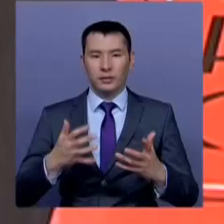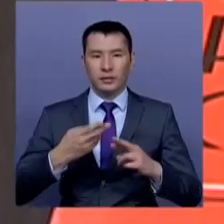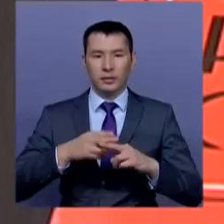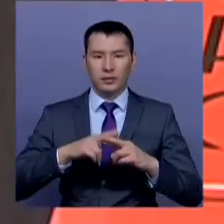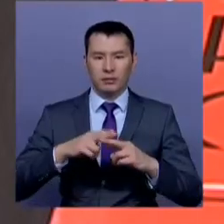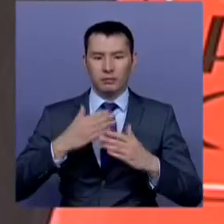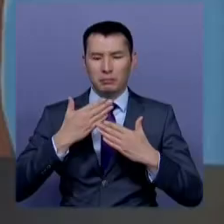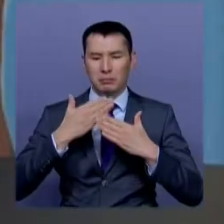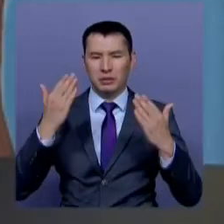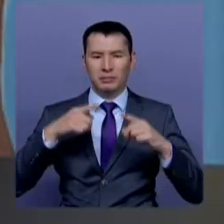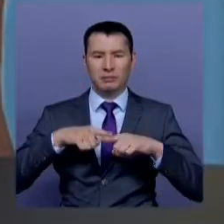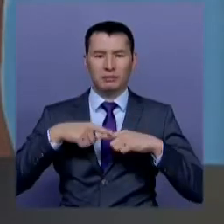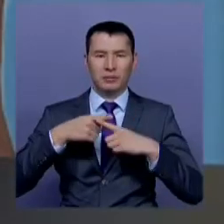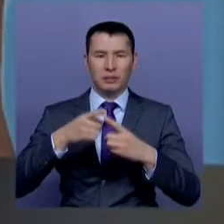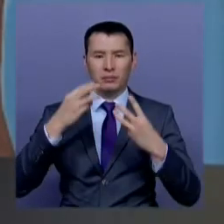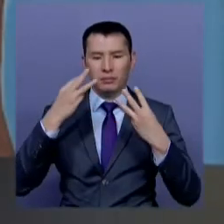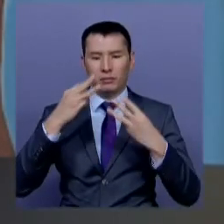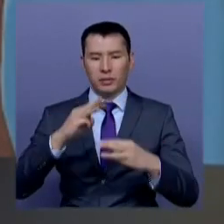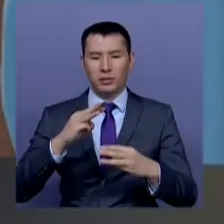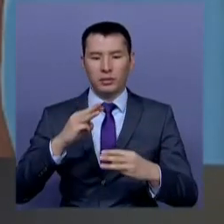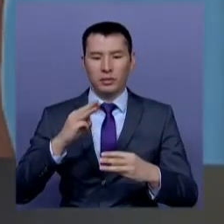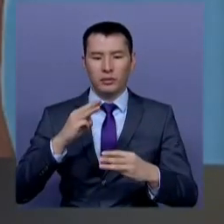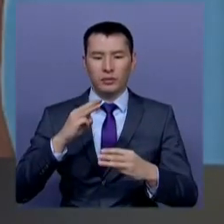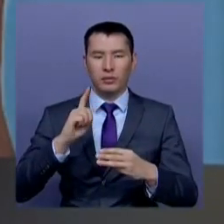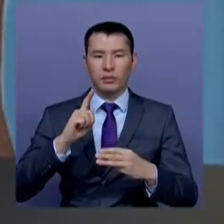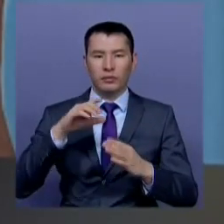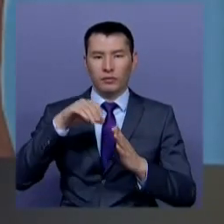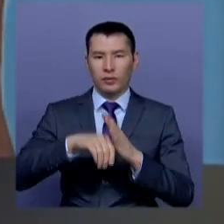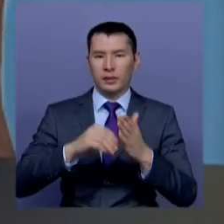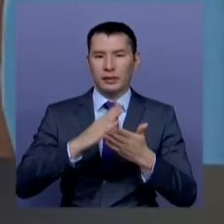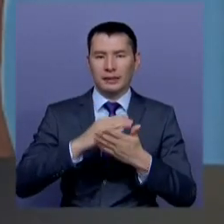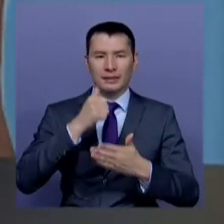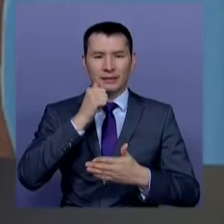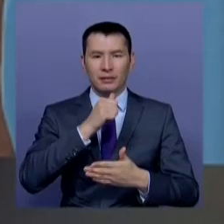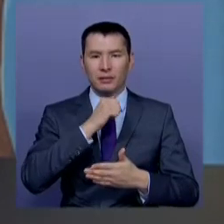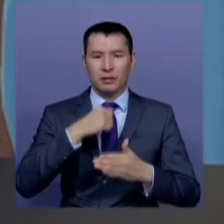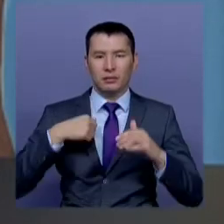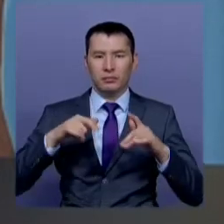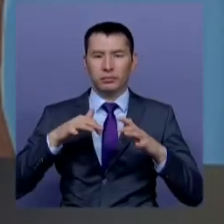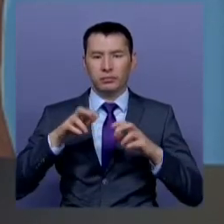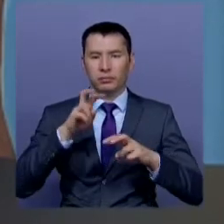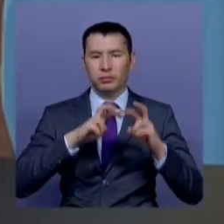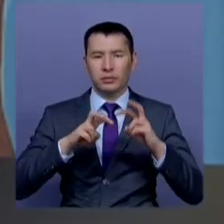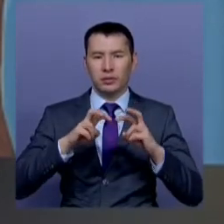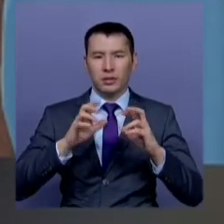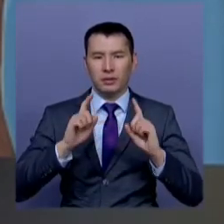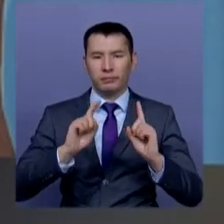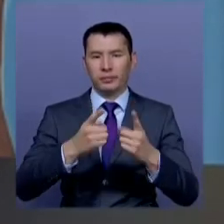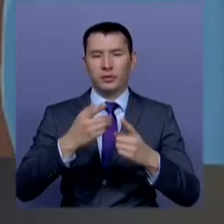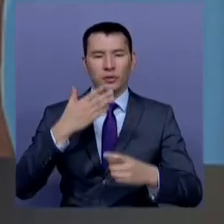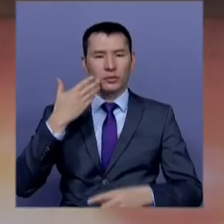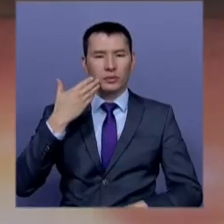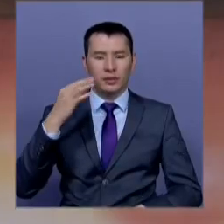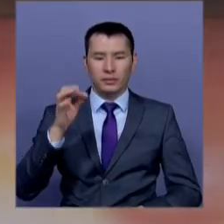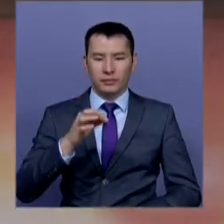последних технологий, есть возможность, значит, найти вещественные доказательства, так скажем, похищенный